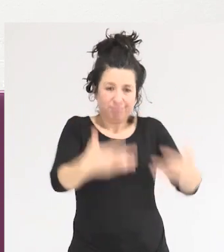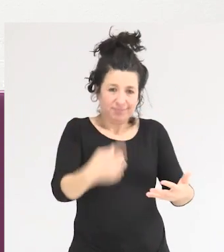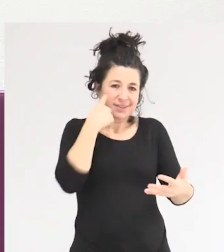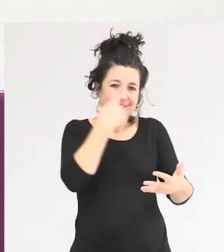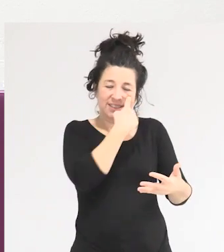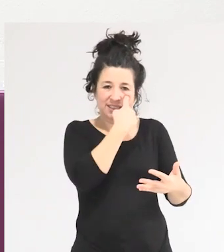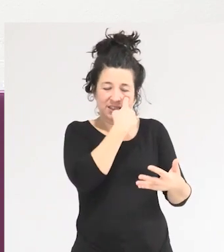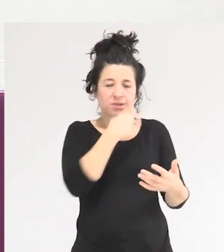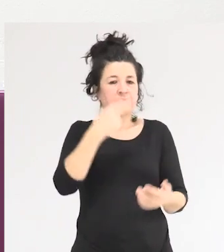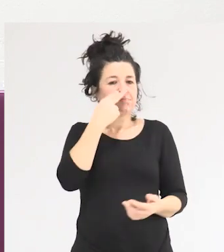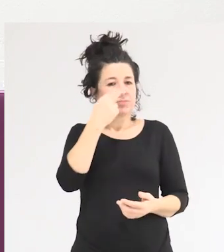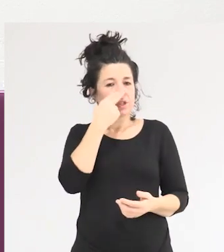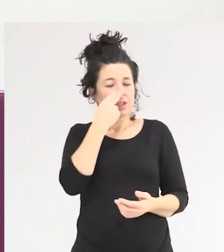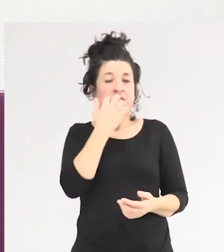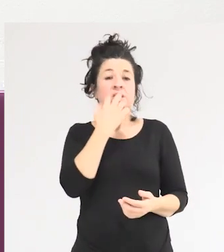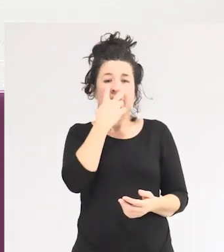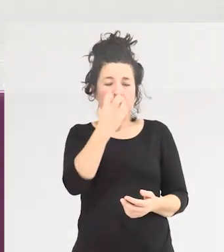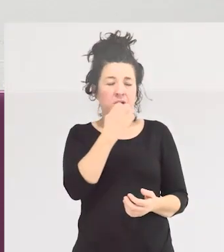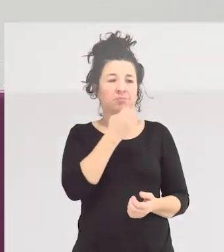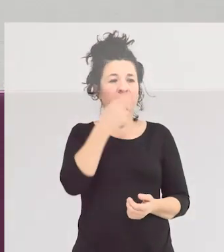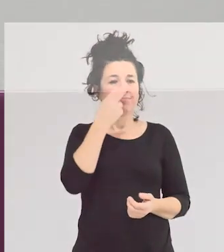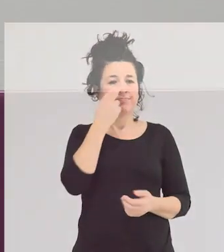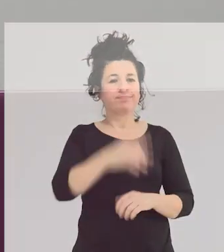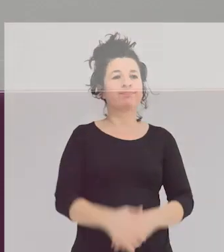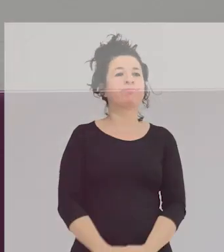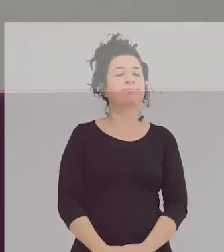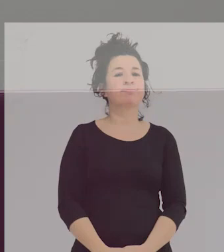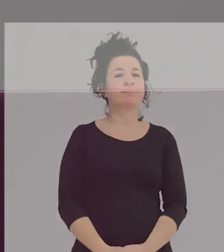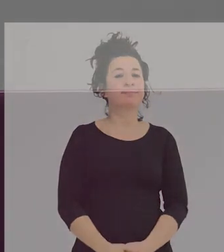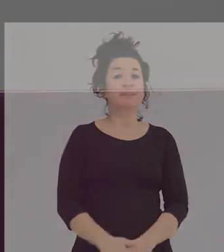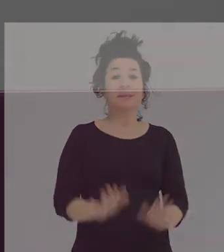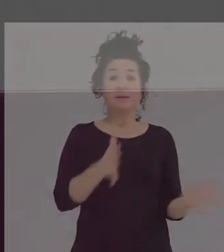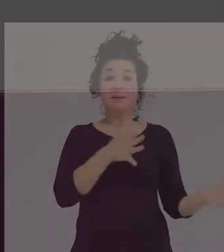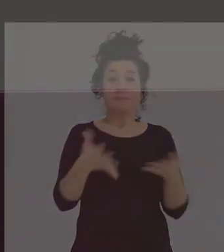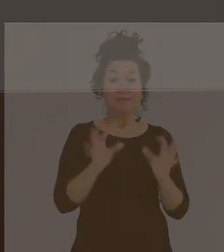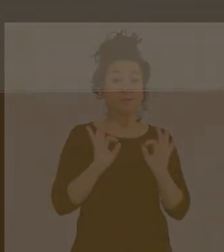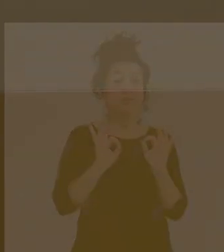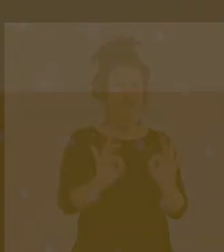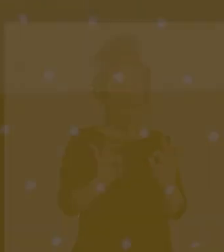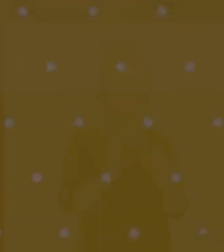Oso interesgarria da, topatzen baduzu, eh? Eta hau da gutxi gora bera.